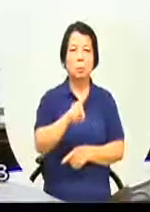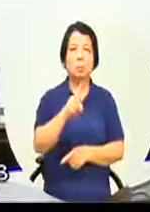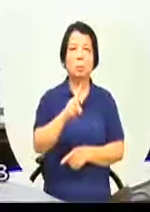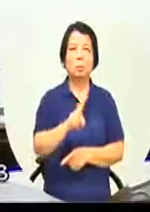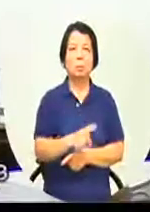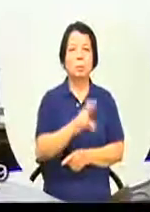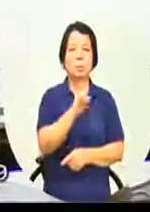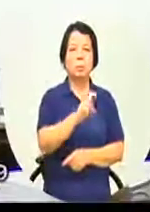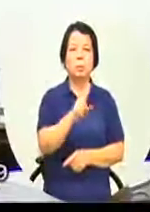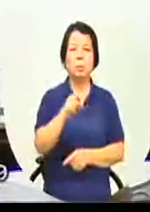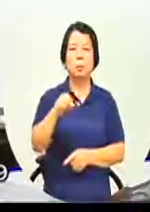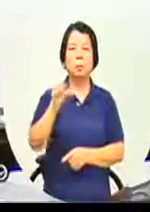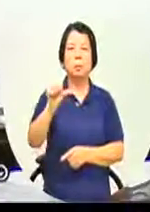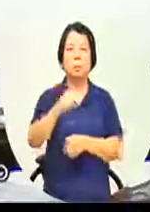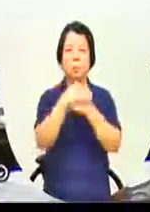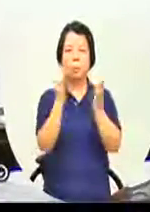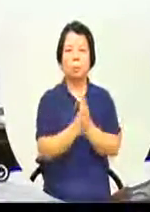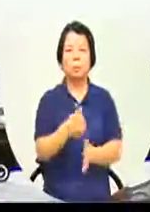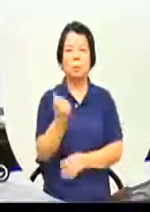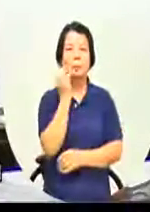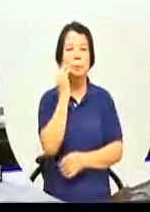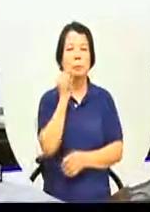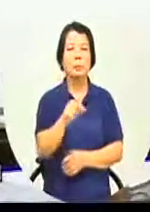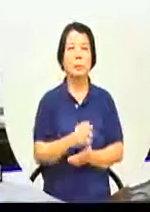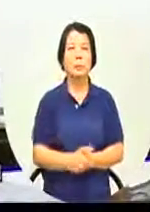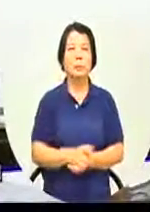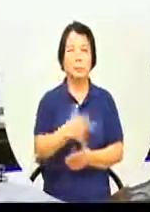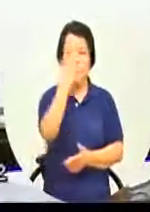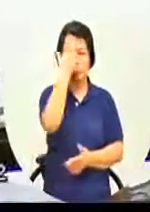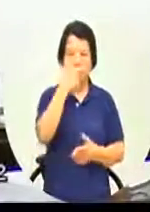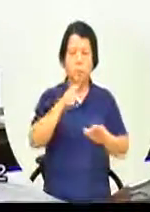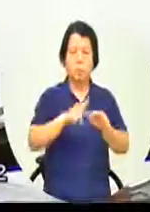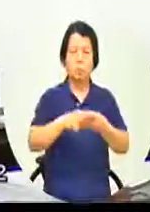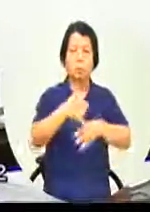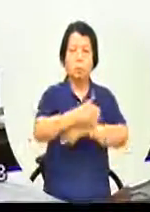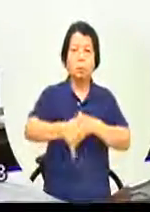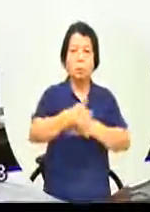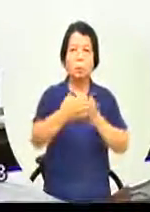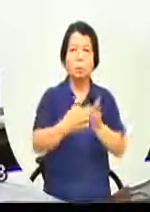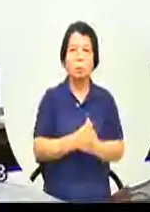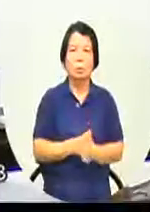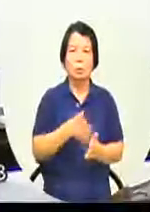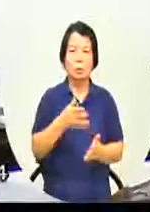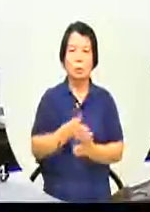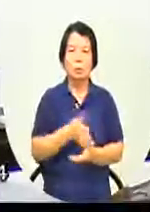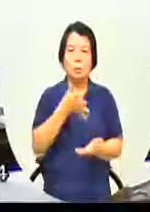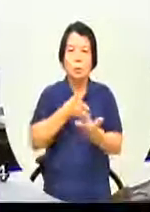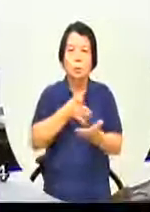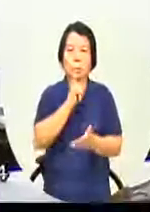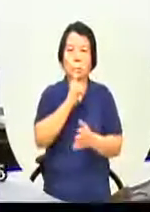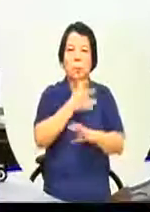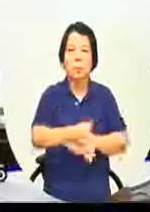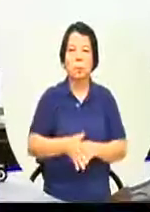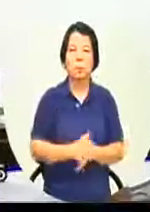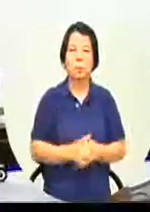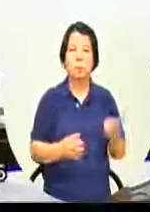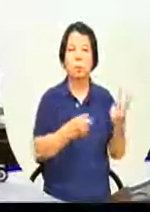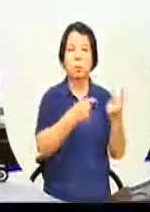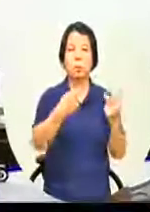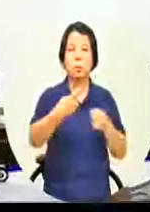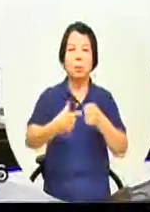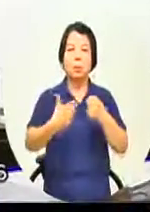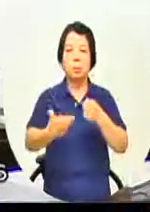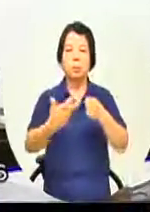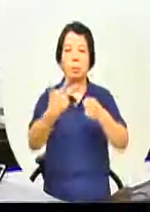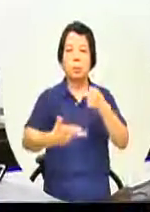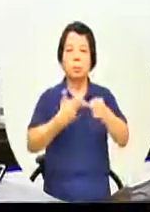食材，其实很可惜啦。曹主委他特别讲说， 2017年希望